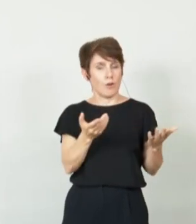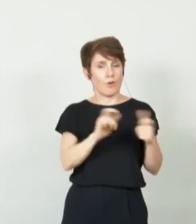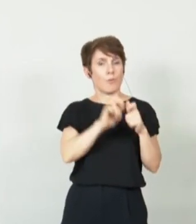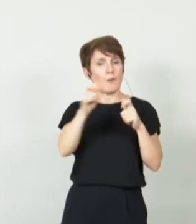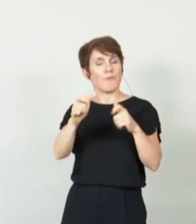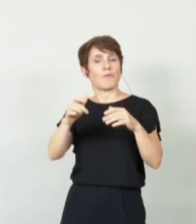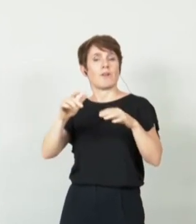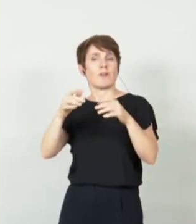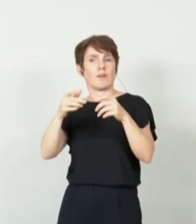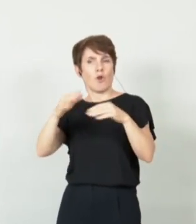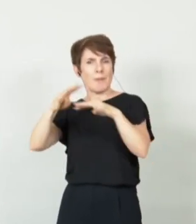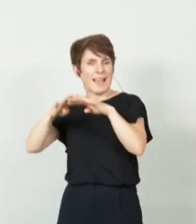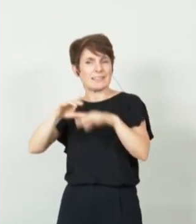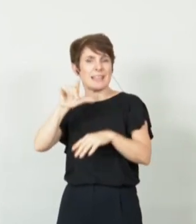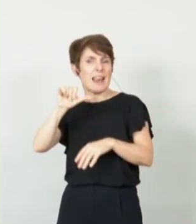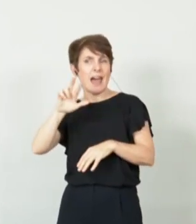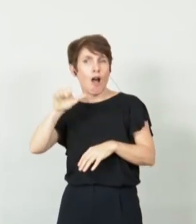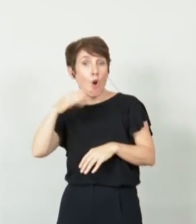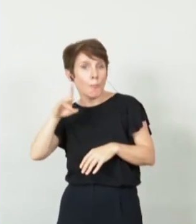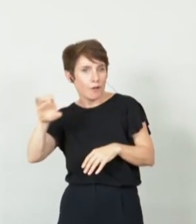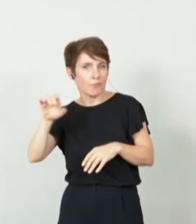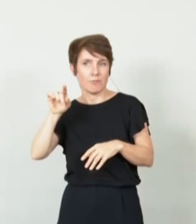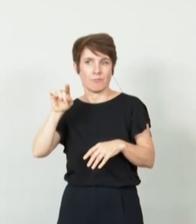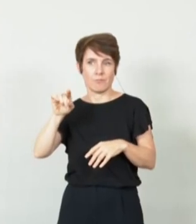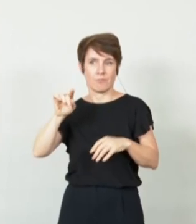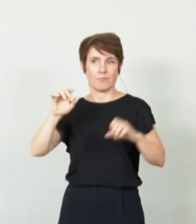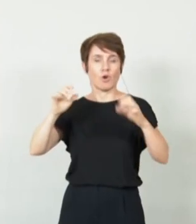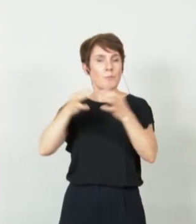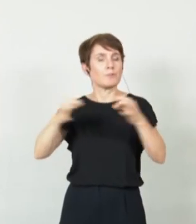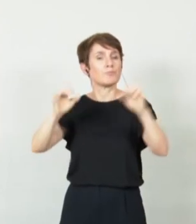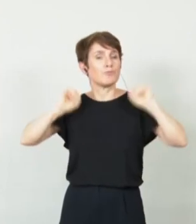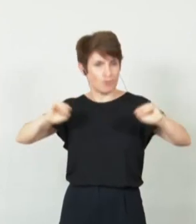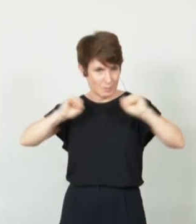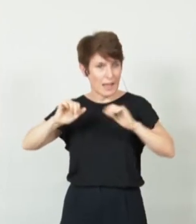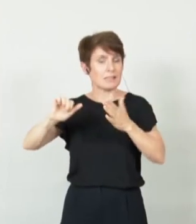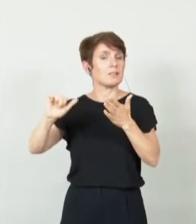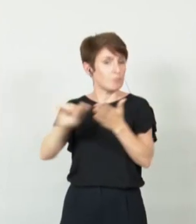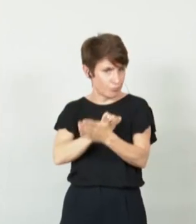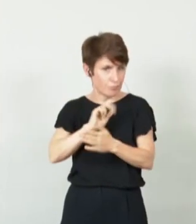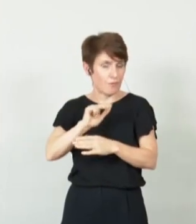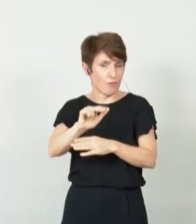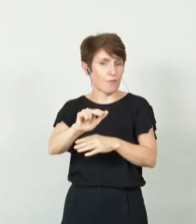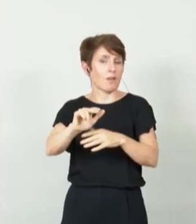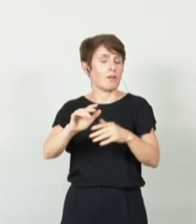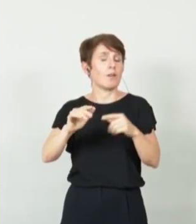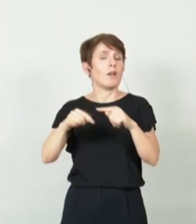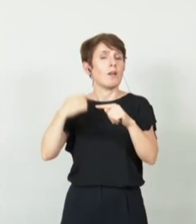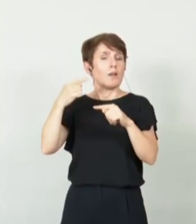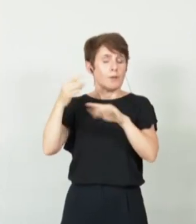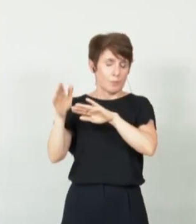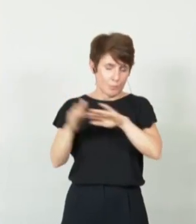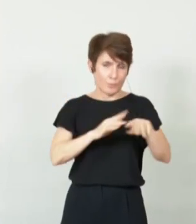deviendra donc c'est plus tard pas dans ce compte administratif pour la phase 2 l'aménagement du parc